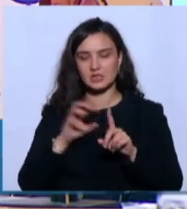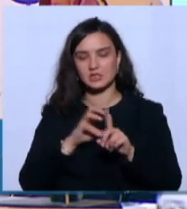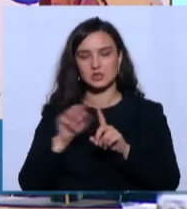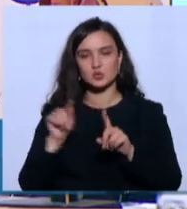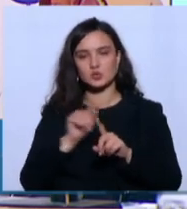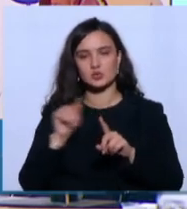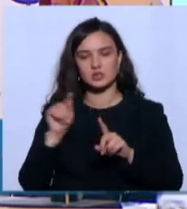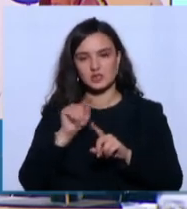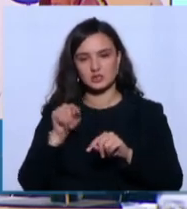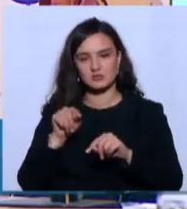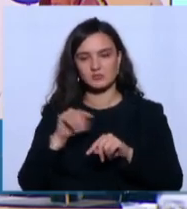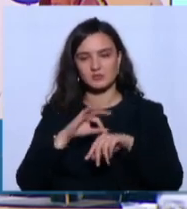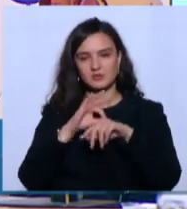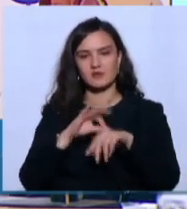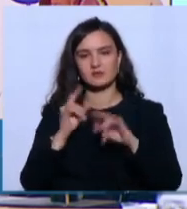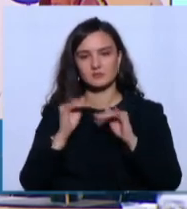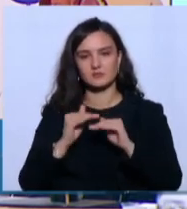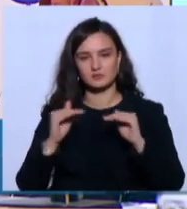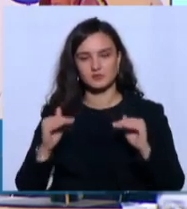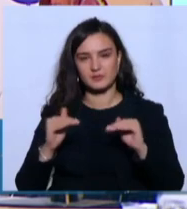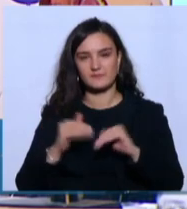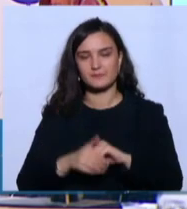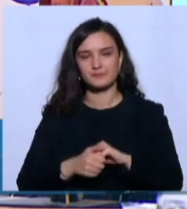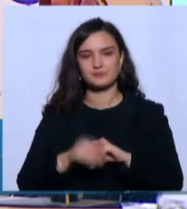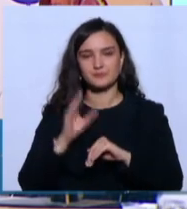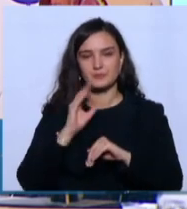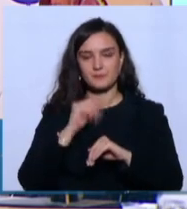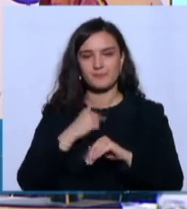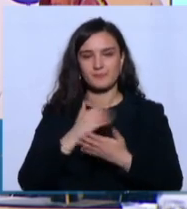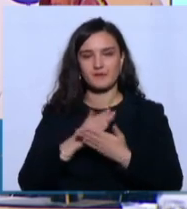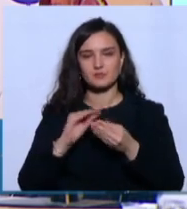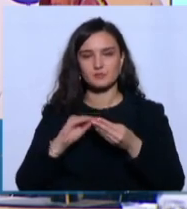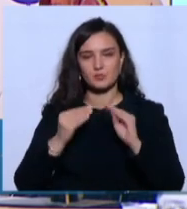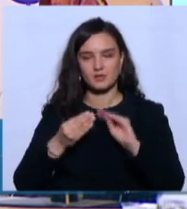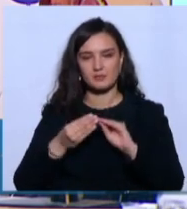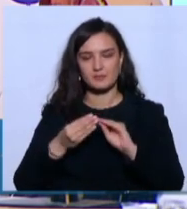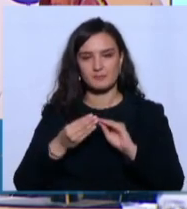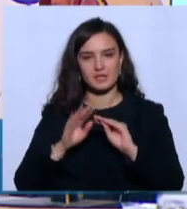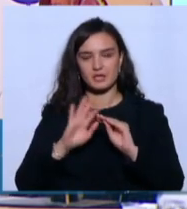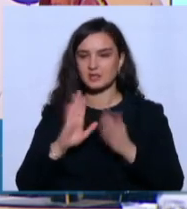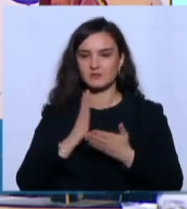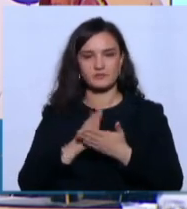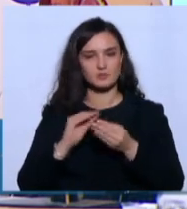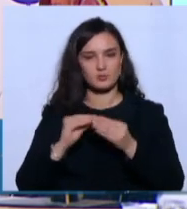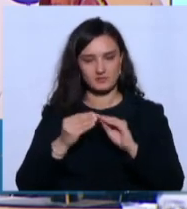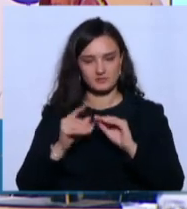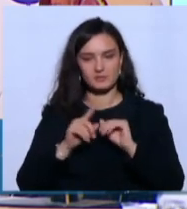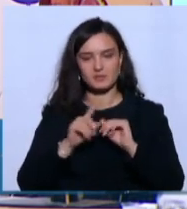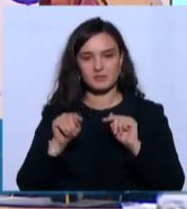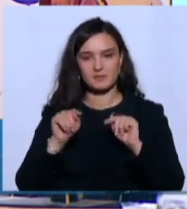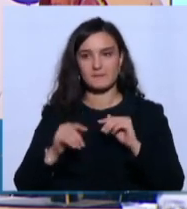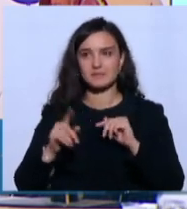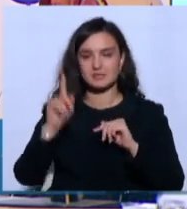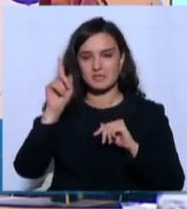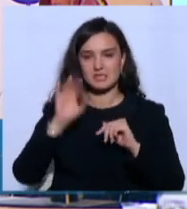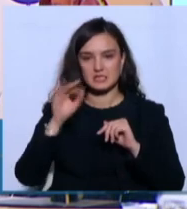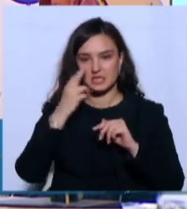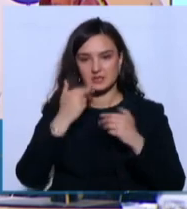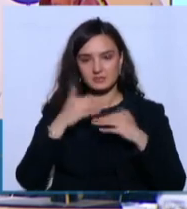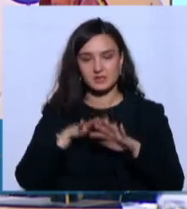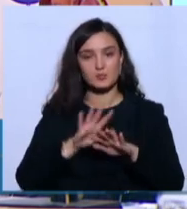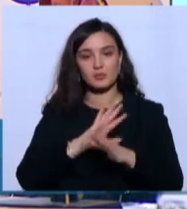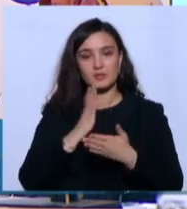ექსკურსიაზე მივდივართ, მიყვავს ბავშვები, როდესაც ჩვენ გვაქვს პრობლემები, ან არ გვაქვს პრობლემები, მაგრამ ამ სიმაღლესთან